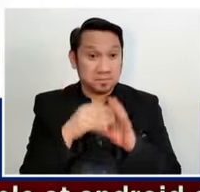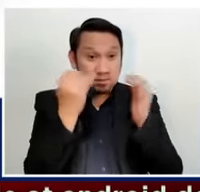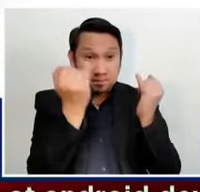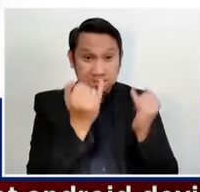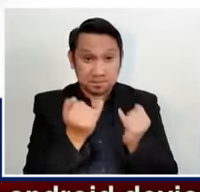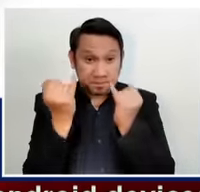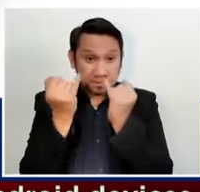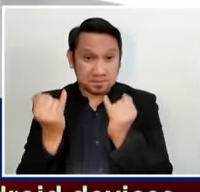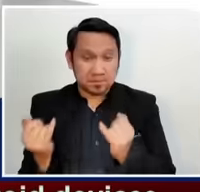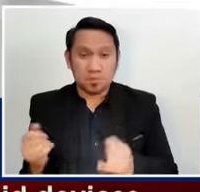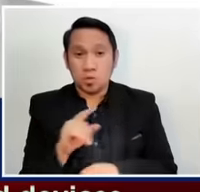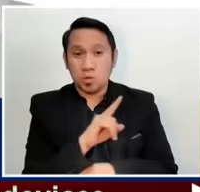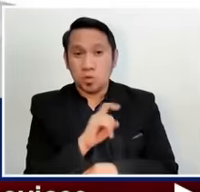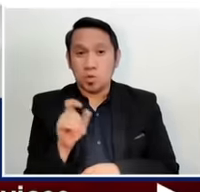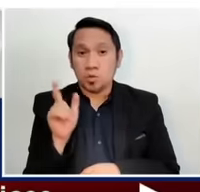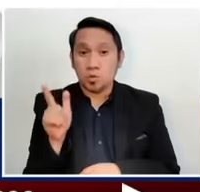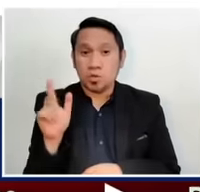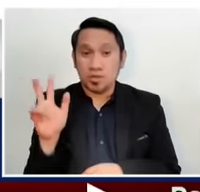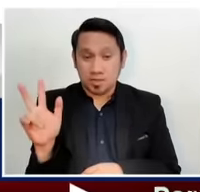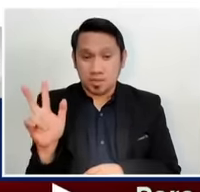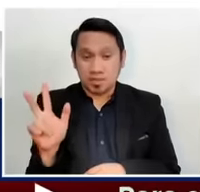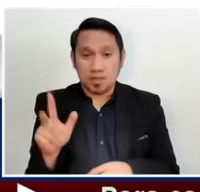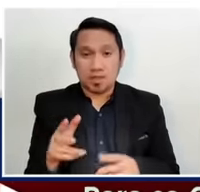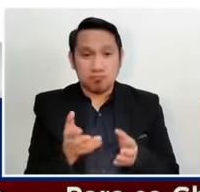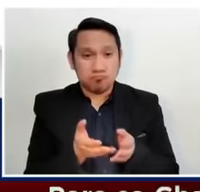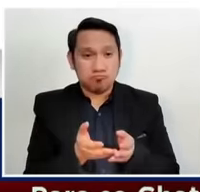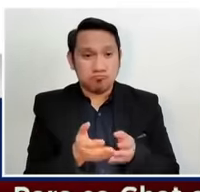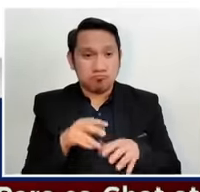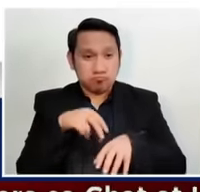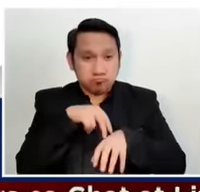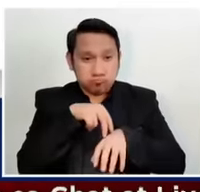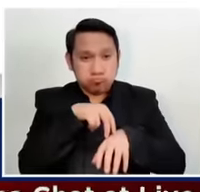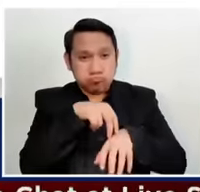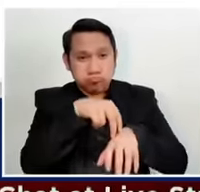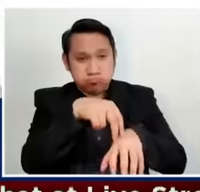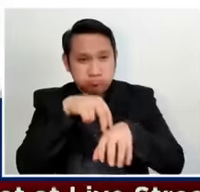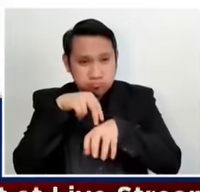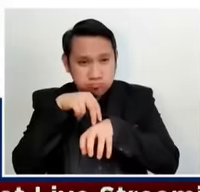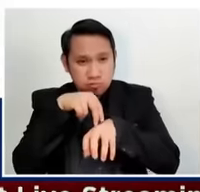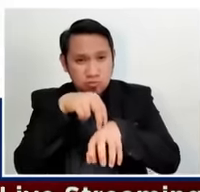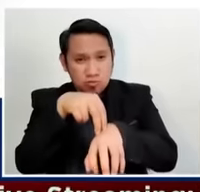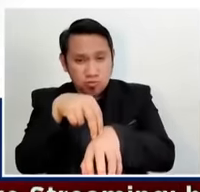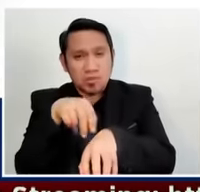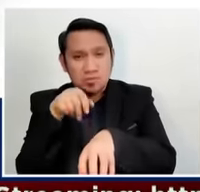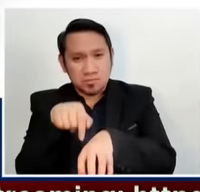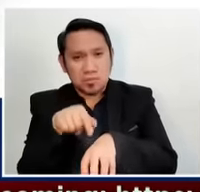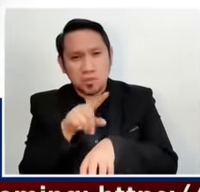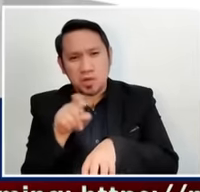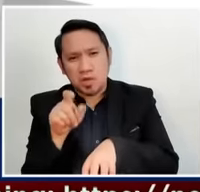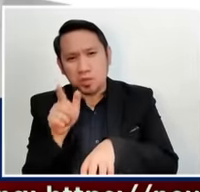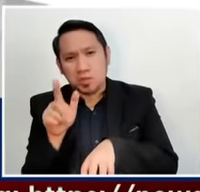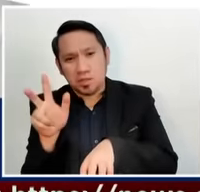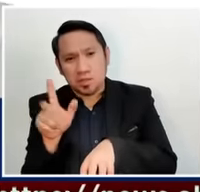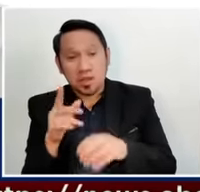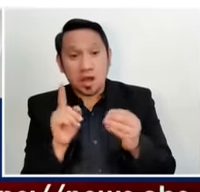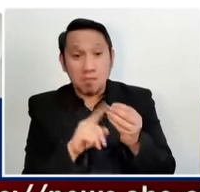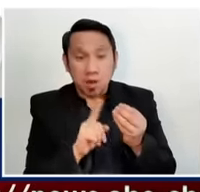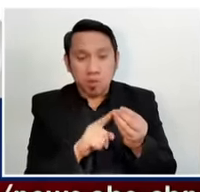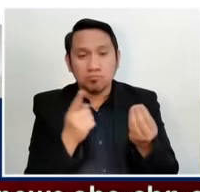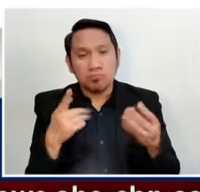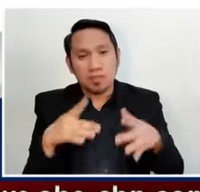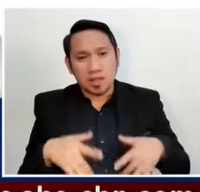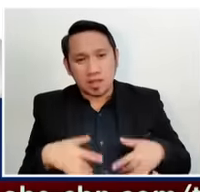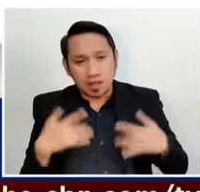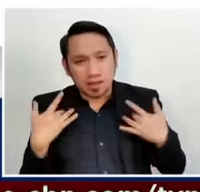sa 123 na karosa na kasali sa Baliwag Holy Week Procession kung saan inilalarawan ang mga tagpo sa buhay